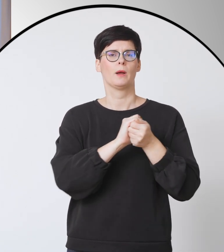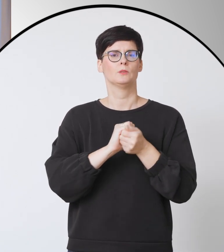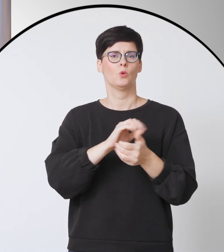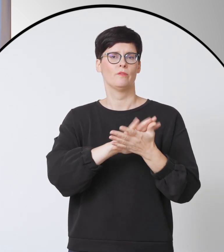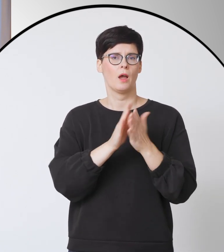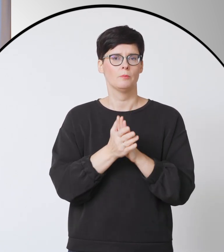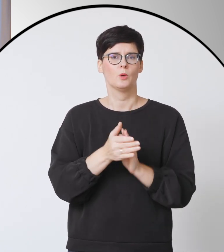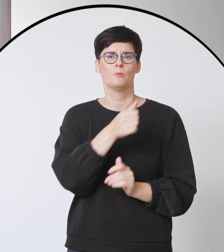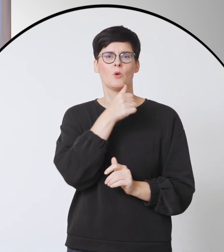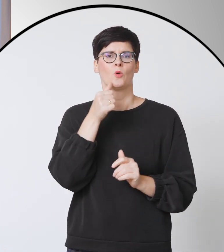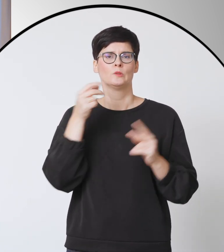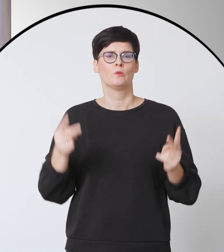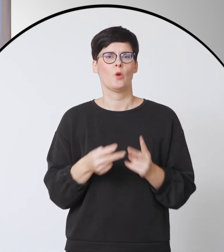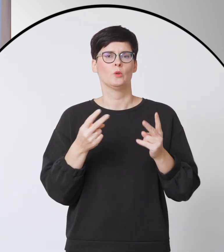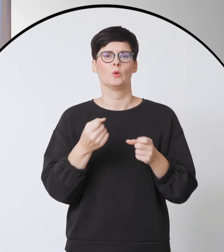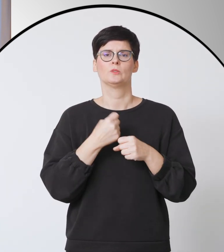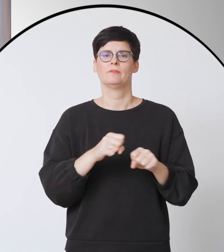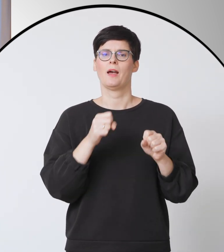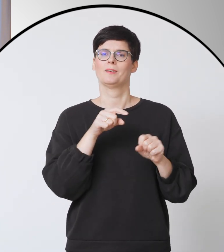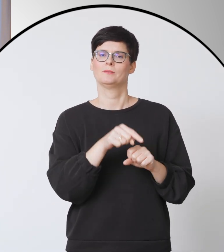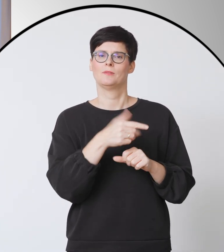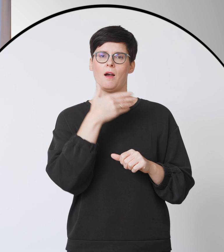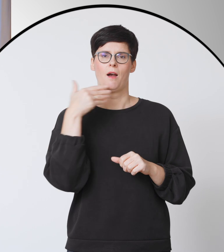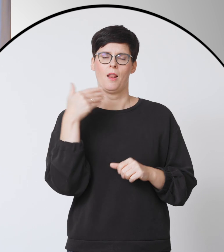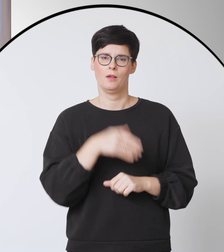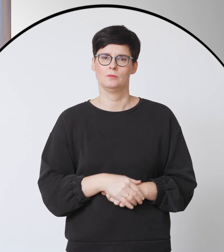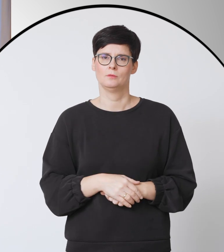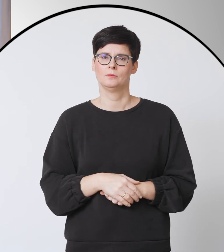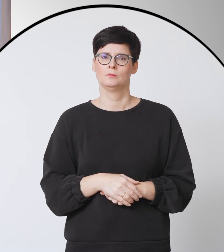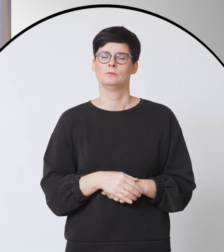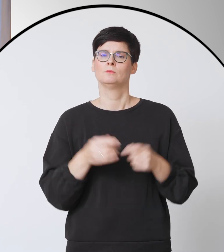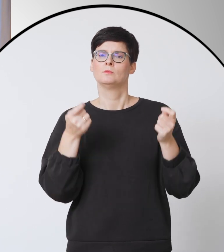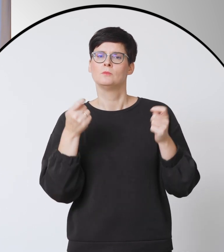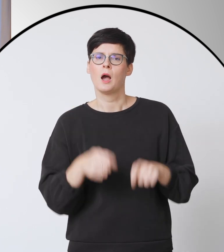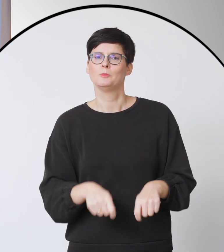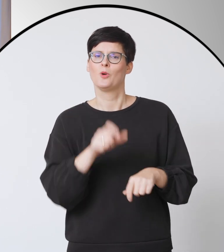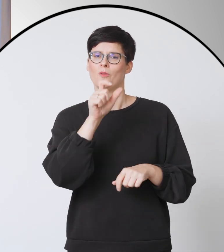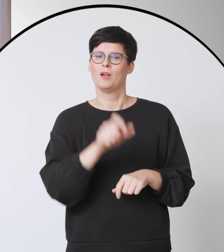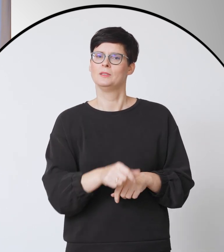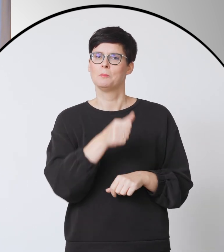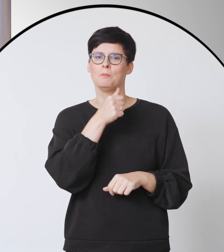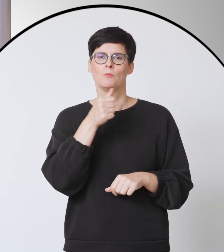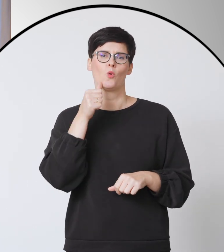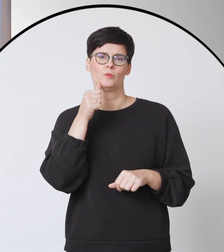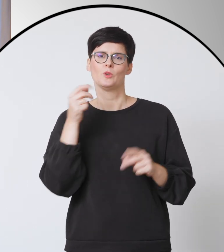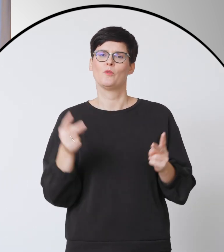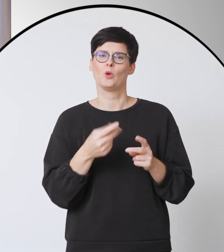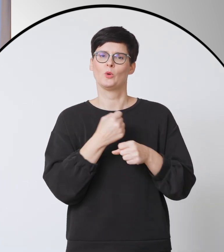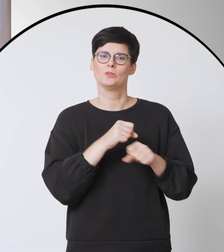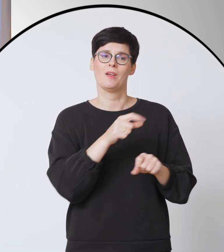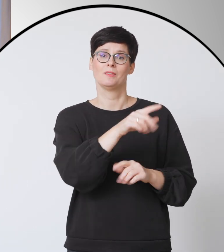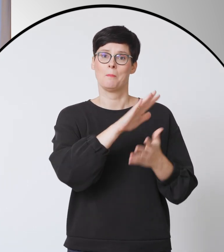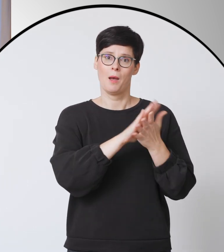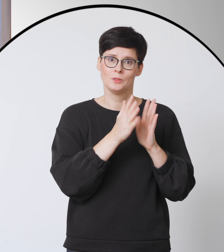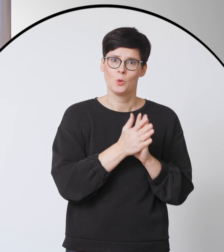Kooperationsvereinbarung mit dem Berufsförderungswerk Halle. Praktika der Absolventinnen und Absolventen des Berufsförderungswerkes